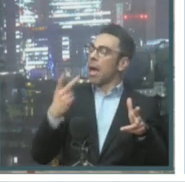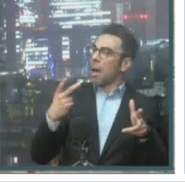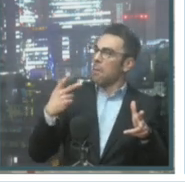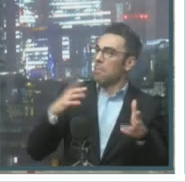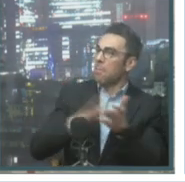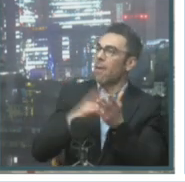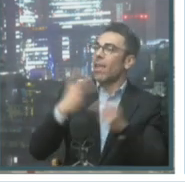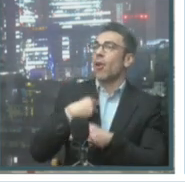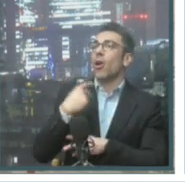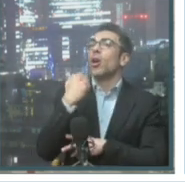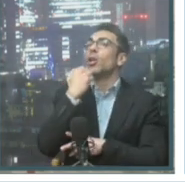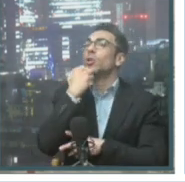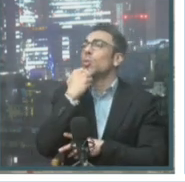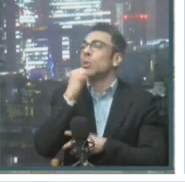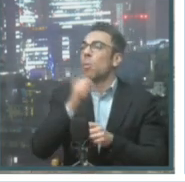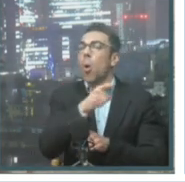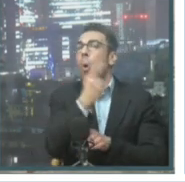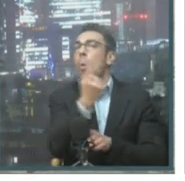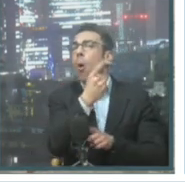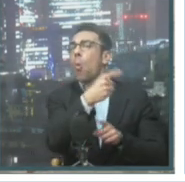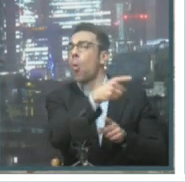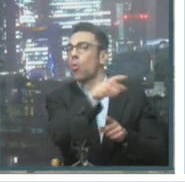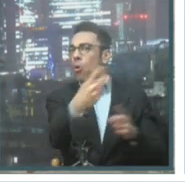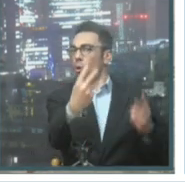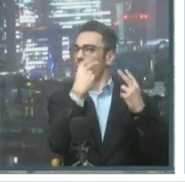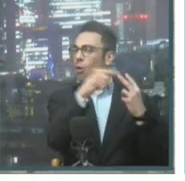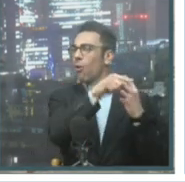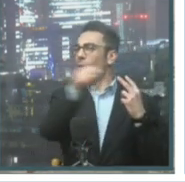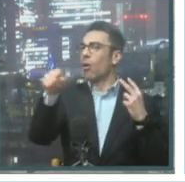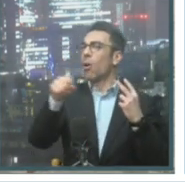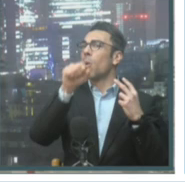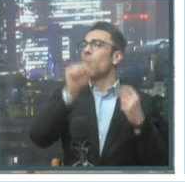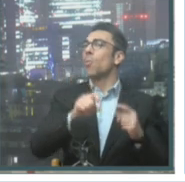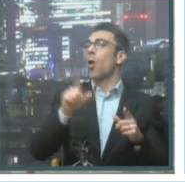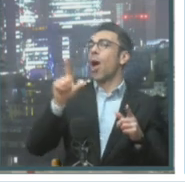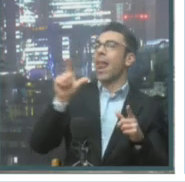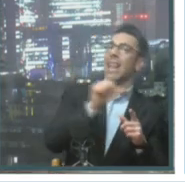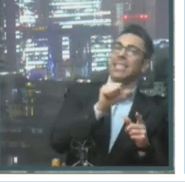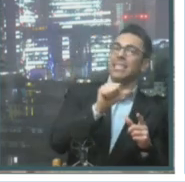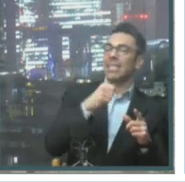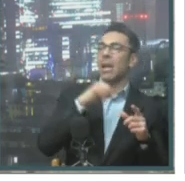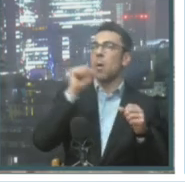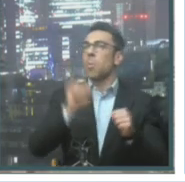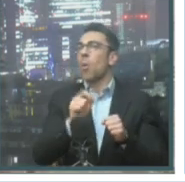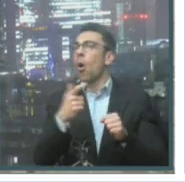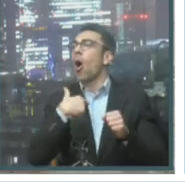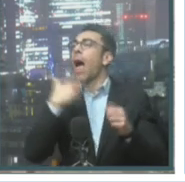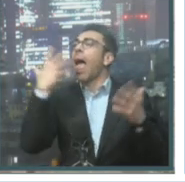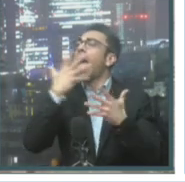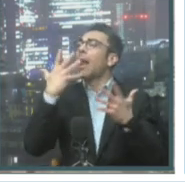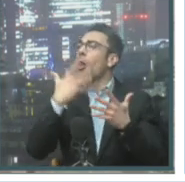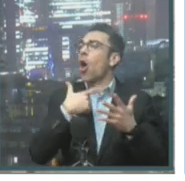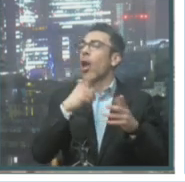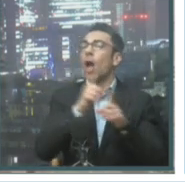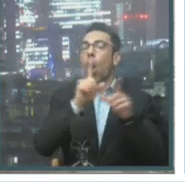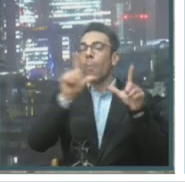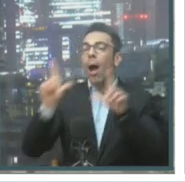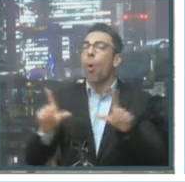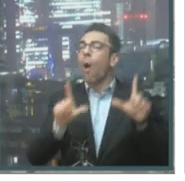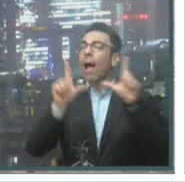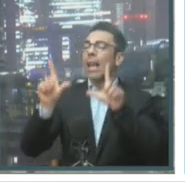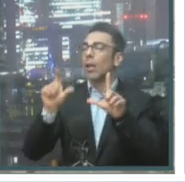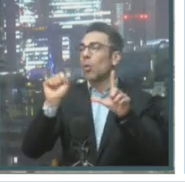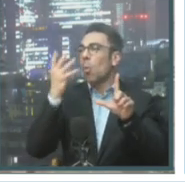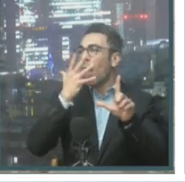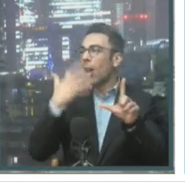scusa invece a chi magari la casa appunto seguiva la list che vengono fatto qualche errore di inquadratura di